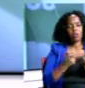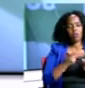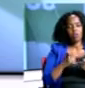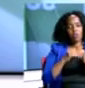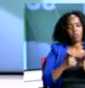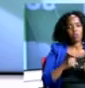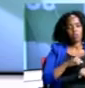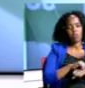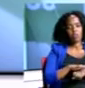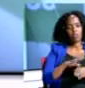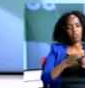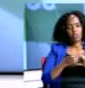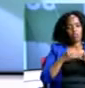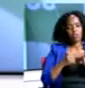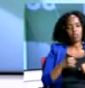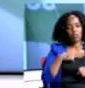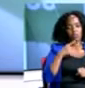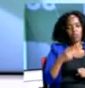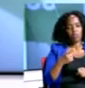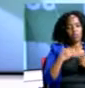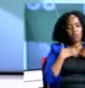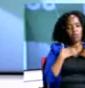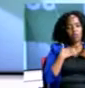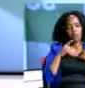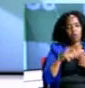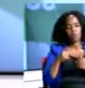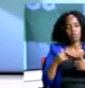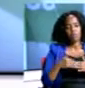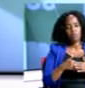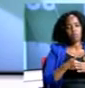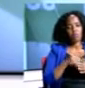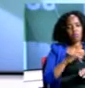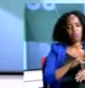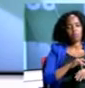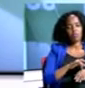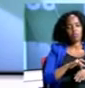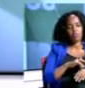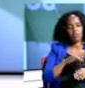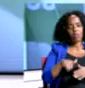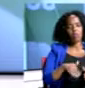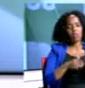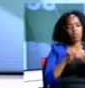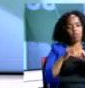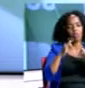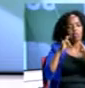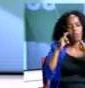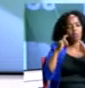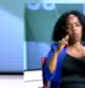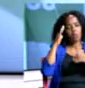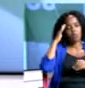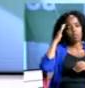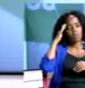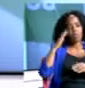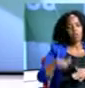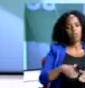kan jedhu ergaa guddaa ta'uu danda'u qabaa kan jedhu kan qabu hawaasa biraa immoo hawaasni mallattoo sirriitti hubatee karaalee inni ittiin daddarbu hubatee akkasumas